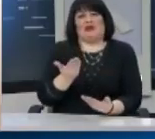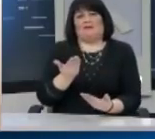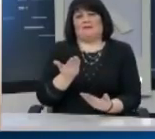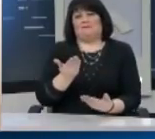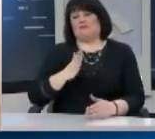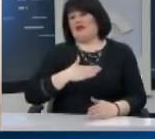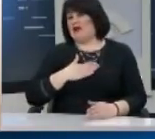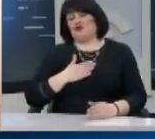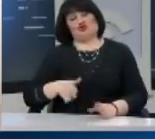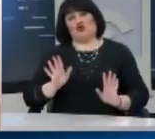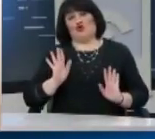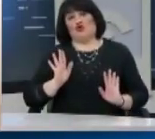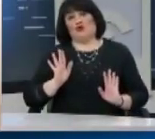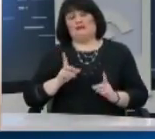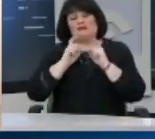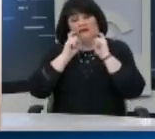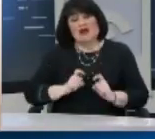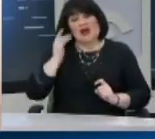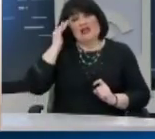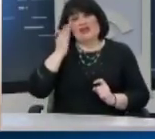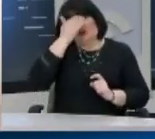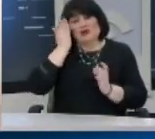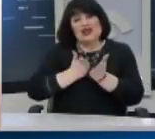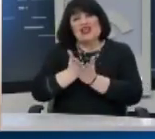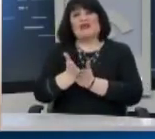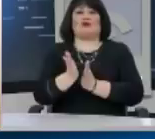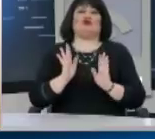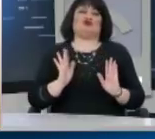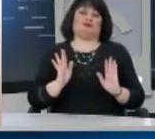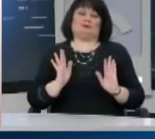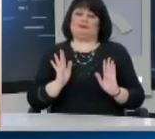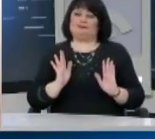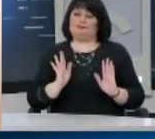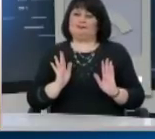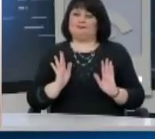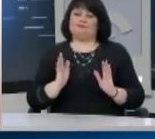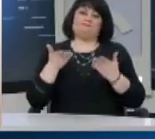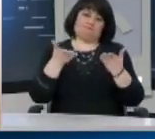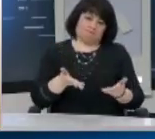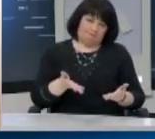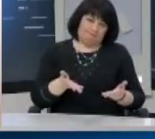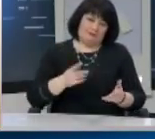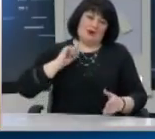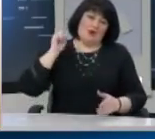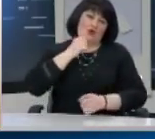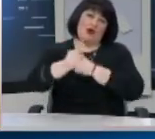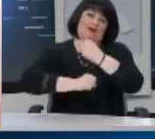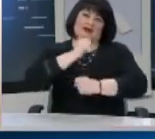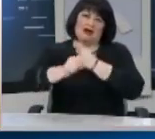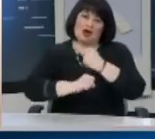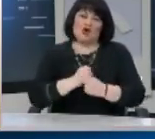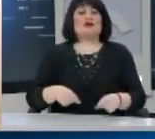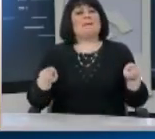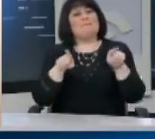θέμα ευχαριστίας ως καθήκον ως ήθος κατέθεσαν αυτό το αποτύπωμα όλα αυτά τα χρόνια